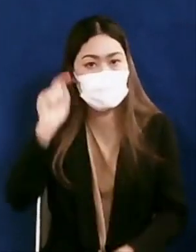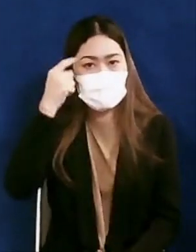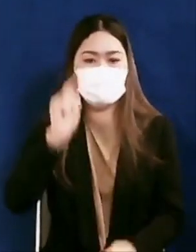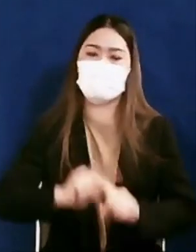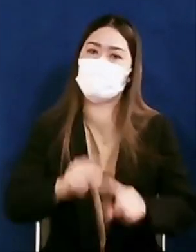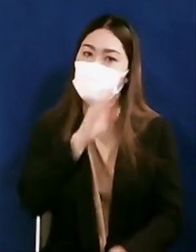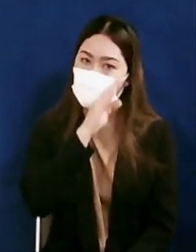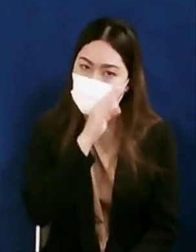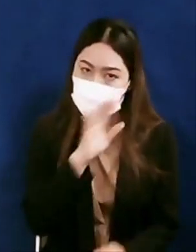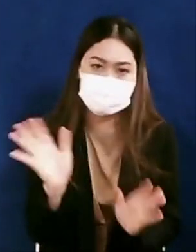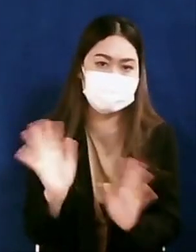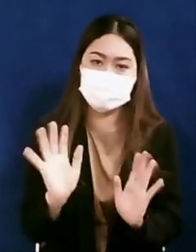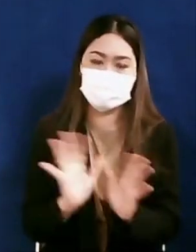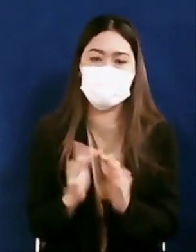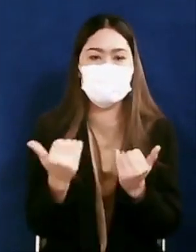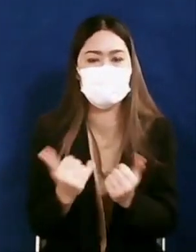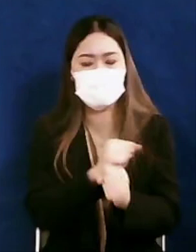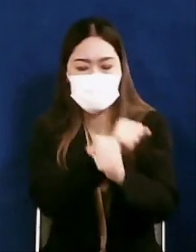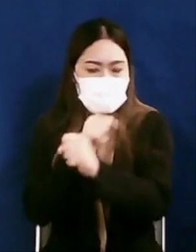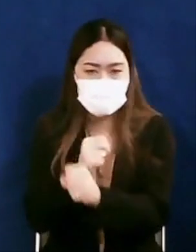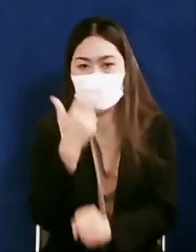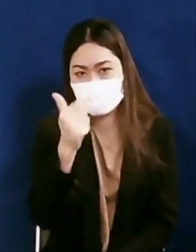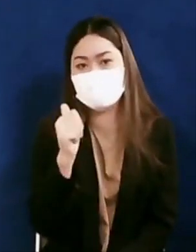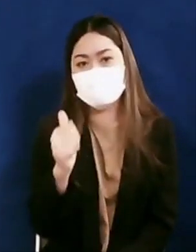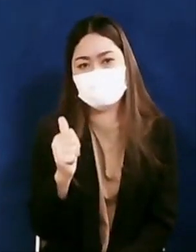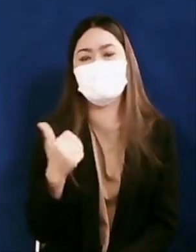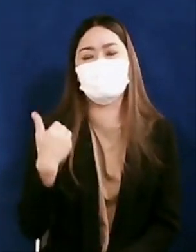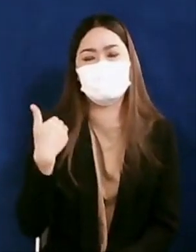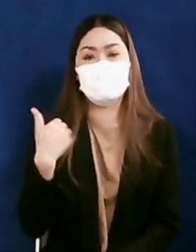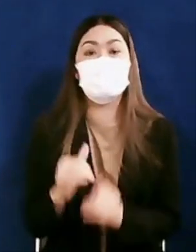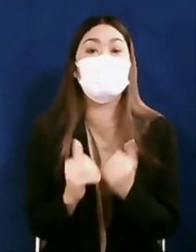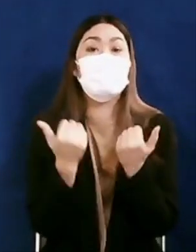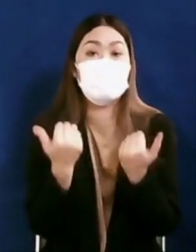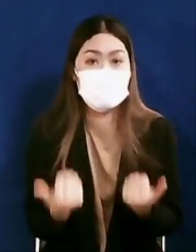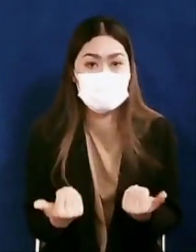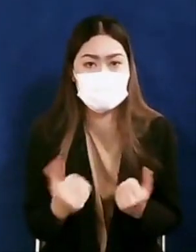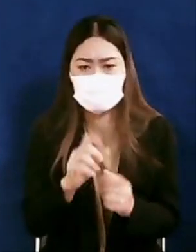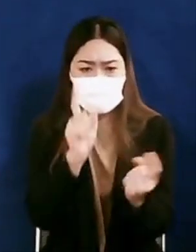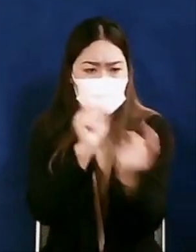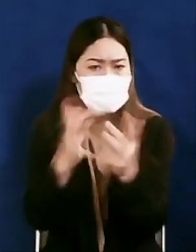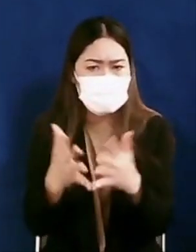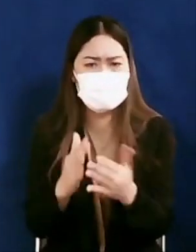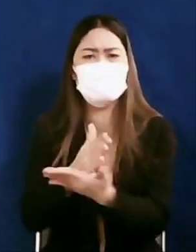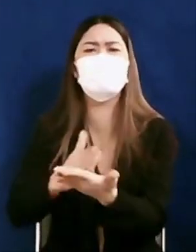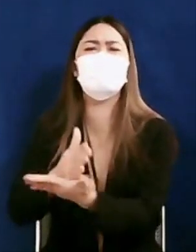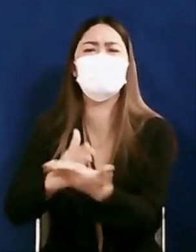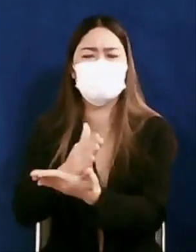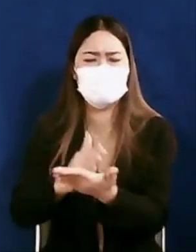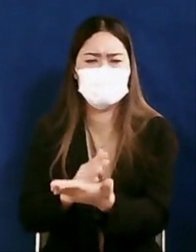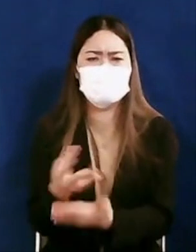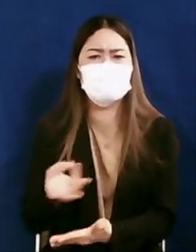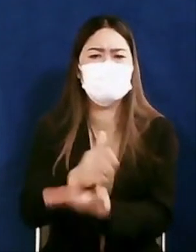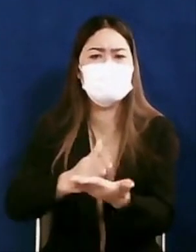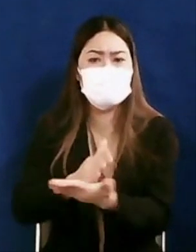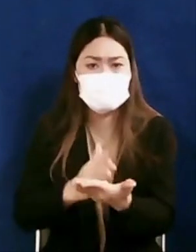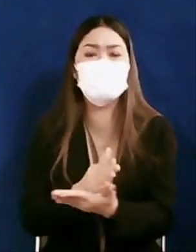ครับนะยังบริสุทธิ์ผุดผ่องกันอยู่เยอะมากนะครับเพราะฉะนั้นไอ้ที่หาไม่เจอมีแค่ครึ่งเดียวประมาณครึ่งเดียวของสิ่งที่เ